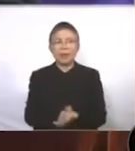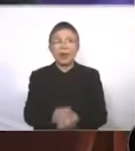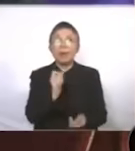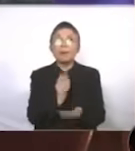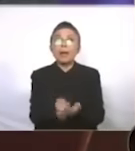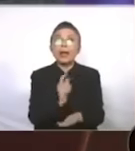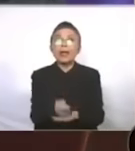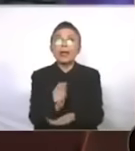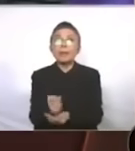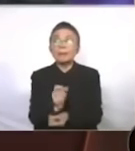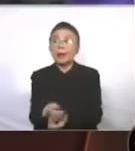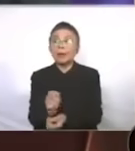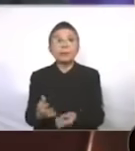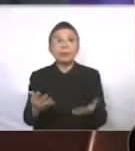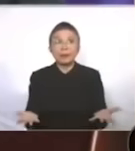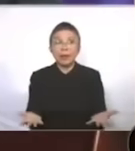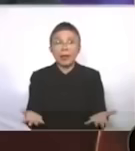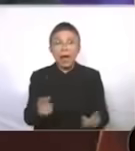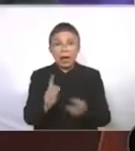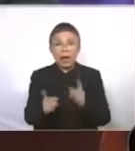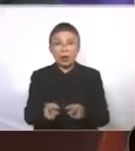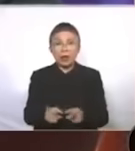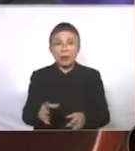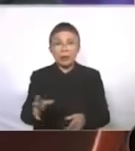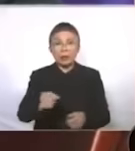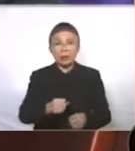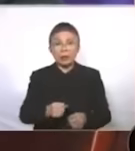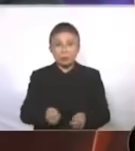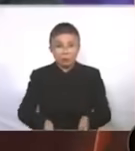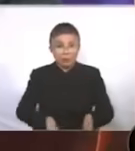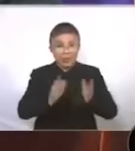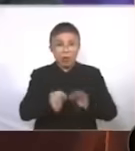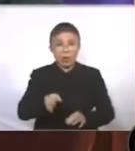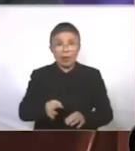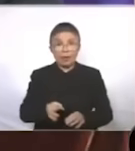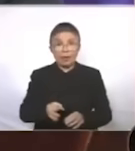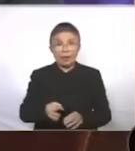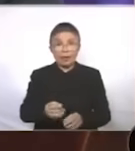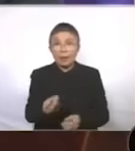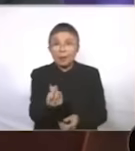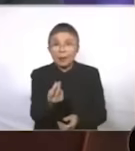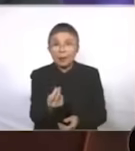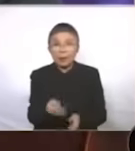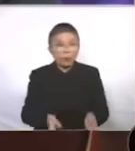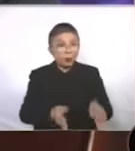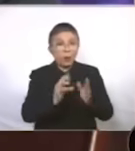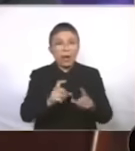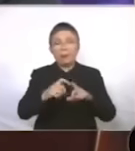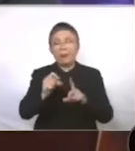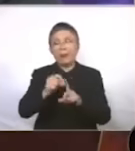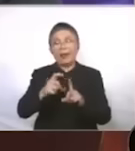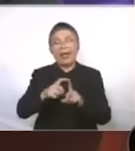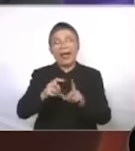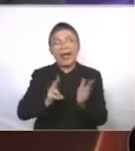netizen ini ya rata-rata juga repos terhadap hasil pouling ini dan juga menunjukkan kepada semua